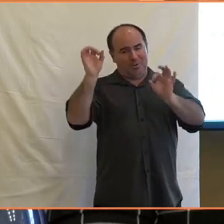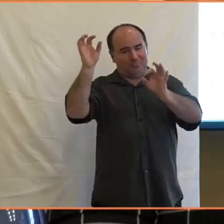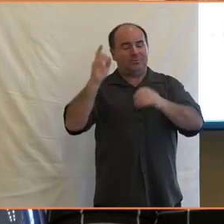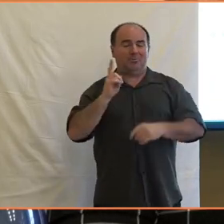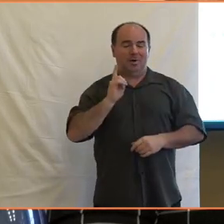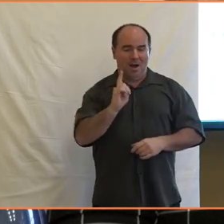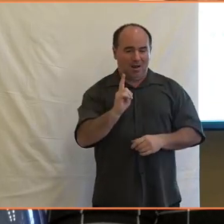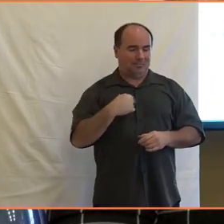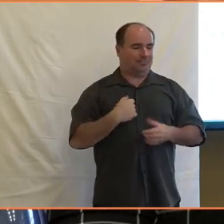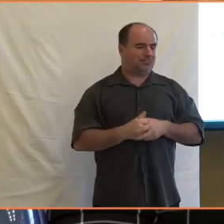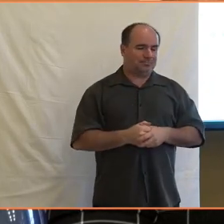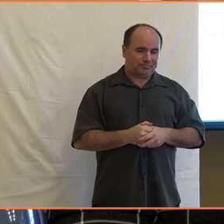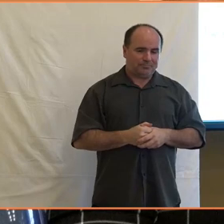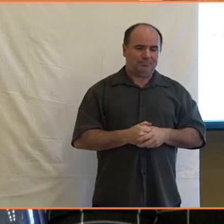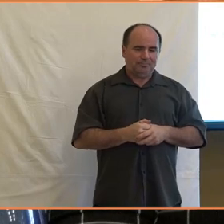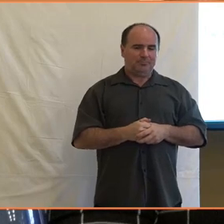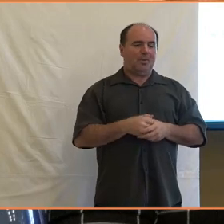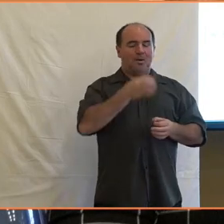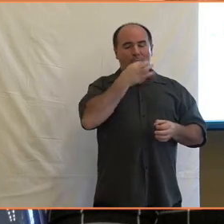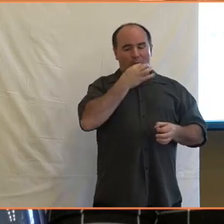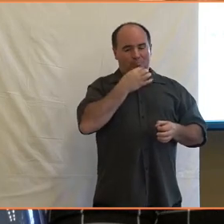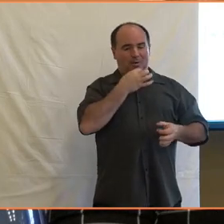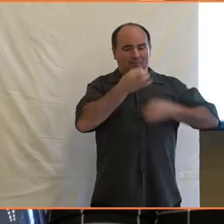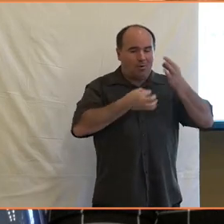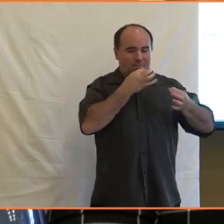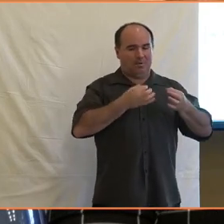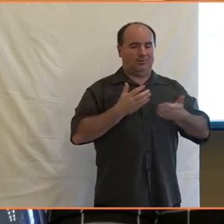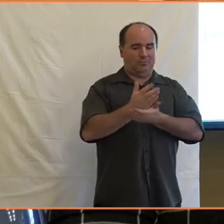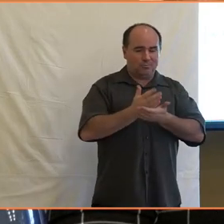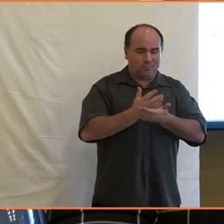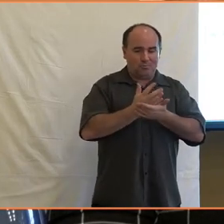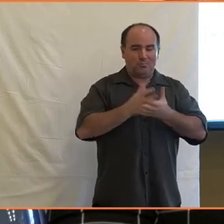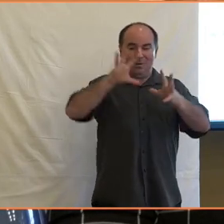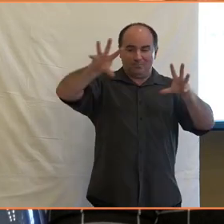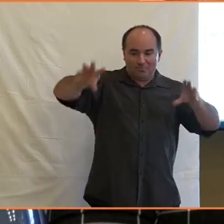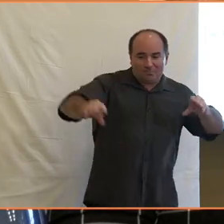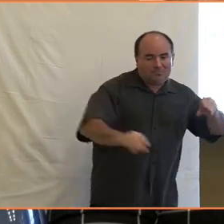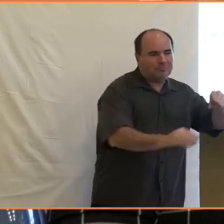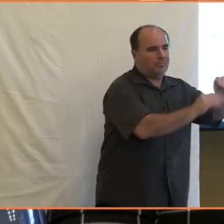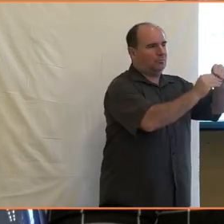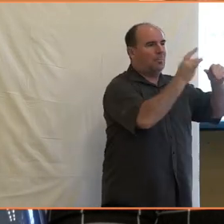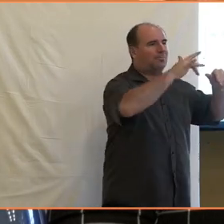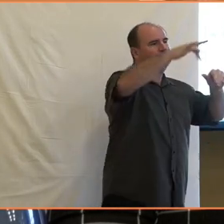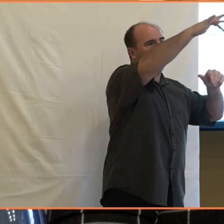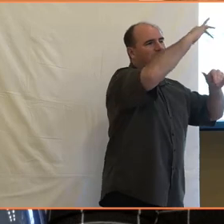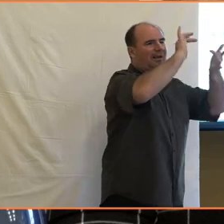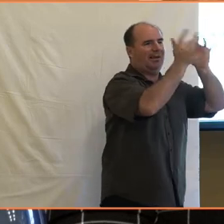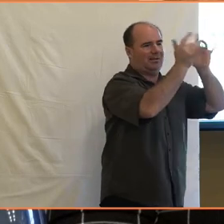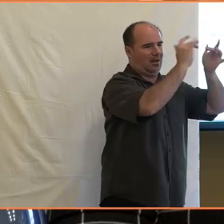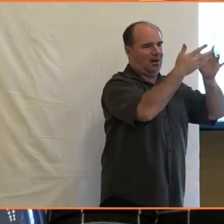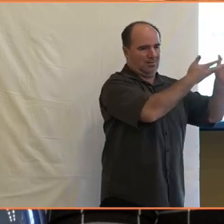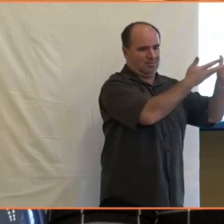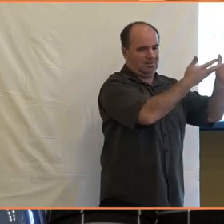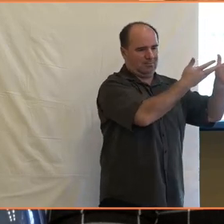ve chvíli, kdy se informace a služby budou vlastně přesouvat do prostředí, u kterých nebude jako